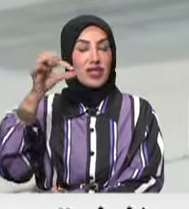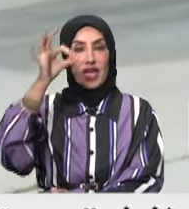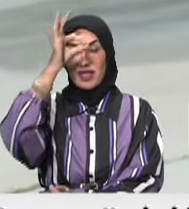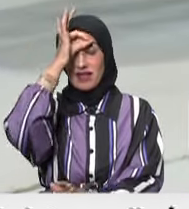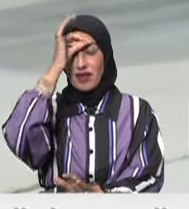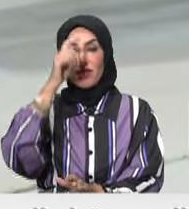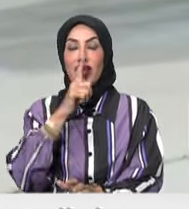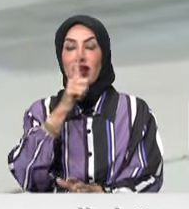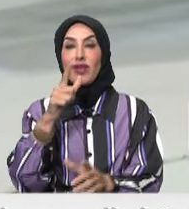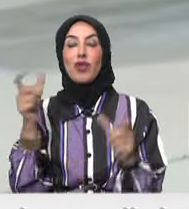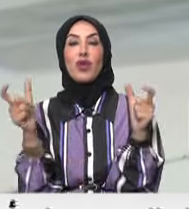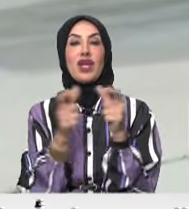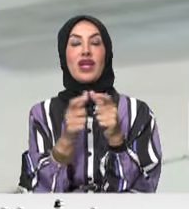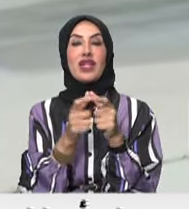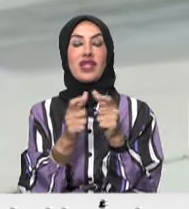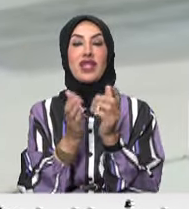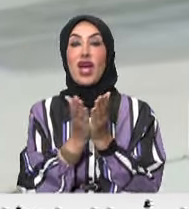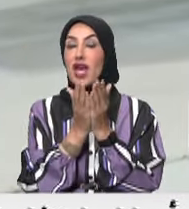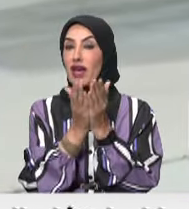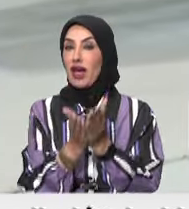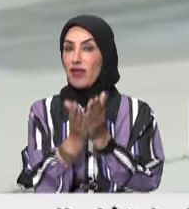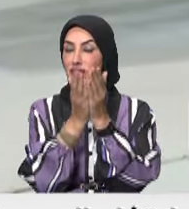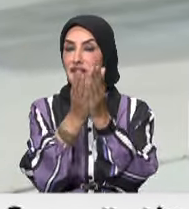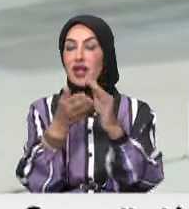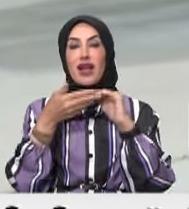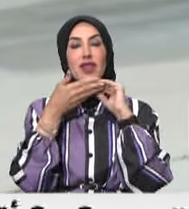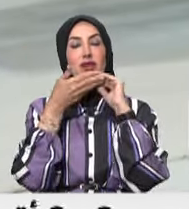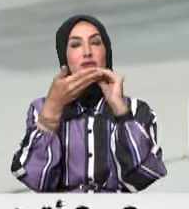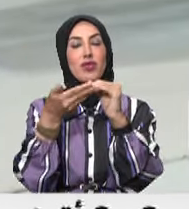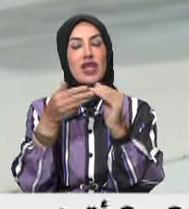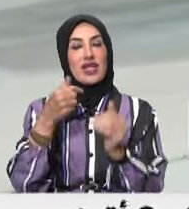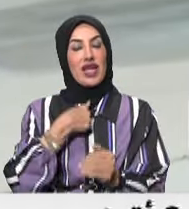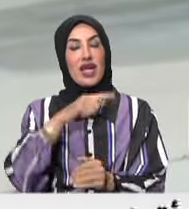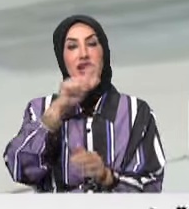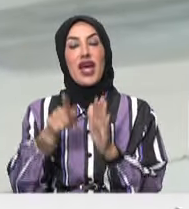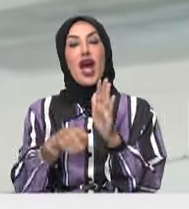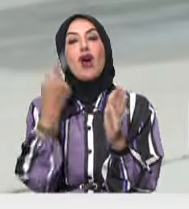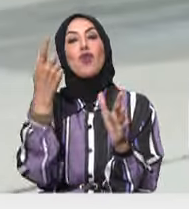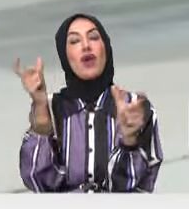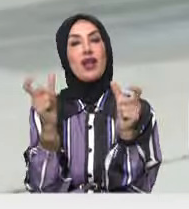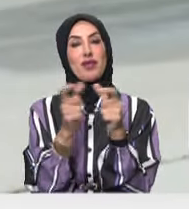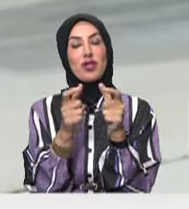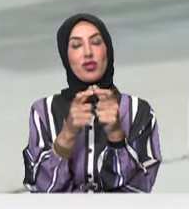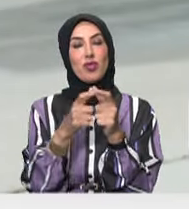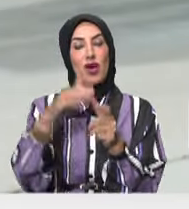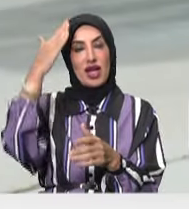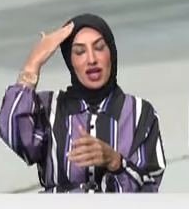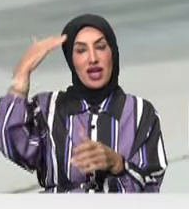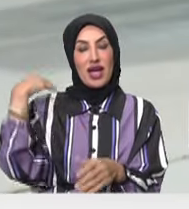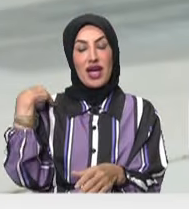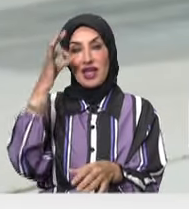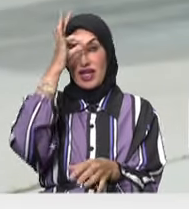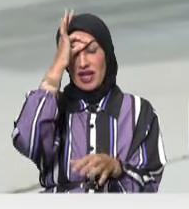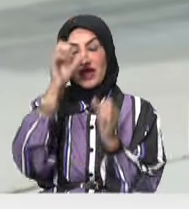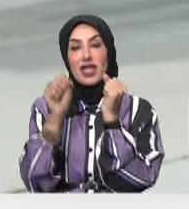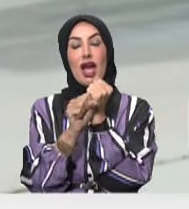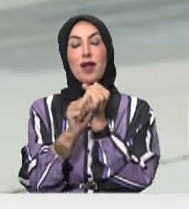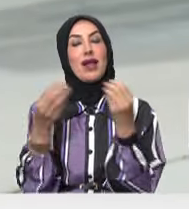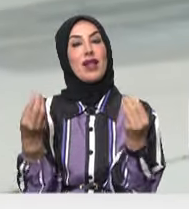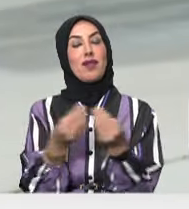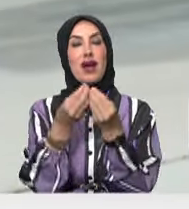نشكر الاداره العامه لخفر السواحل لاتاحه الفرصه لنا كاول مجموعه من الشرطه النسائيه للعمل في القاعده